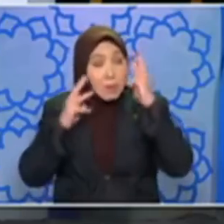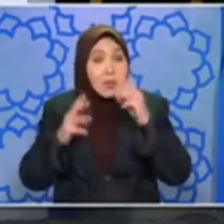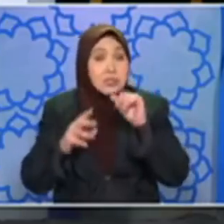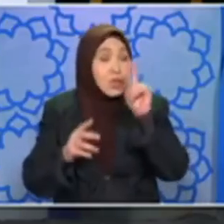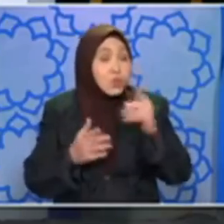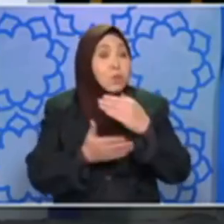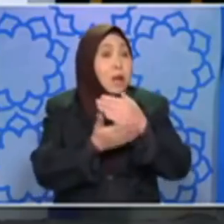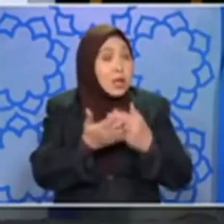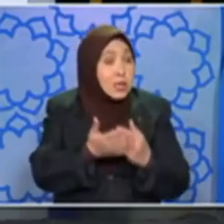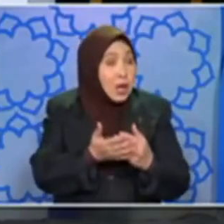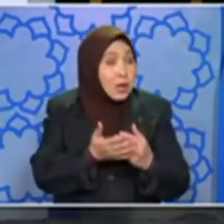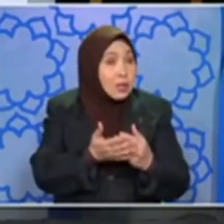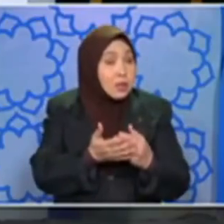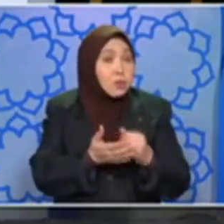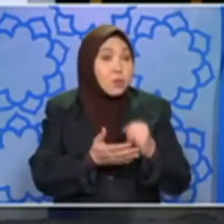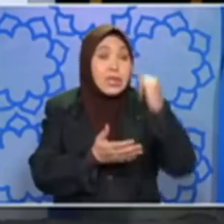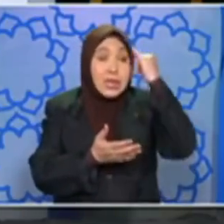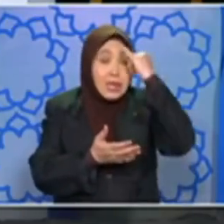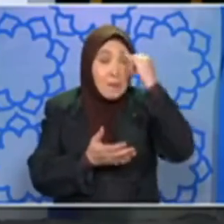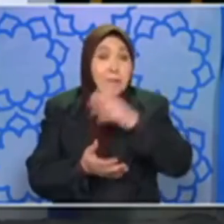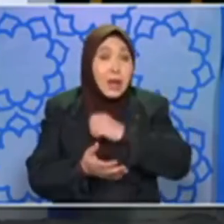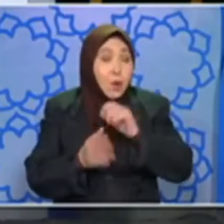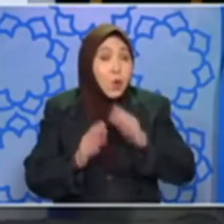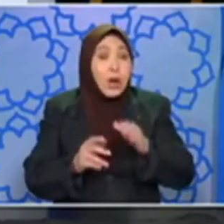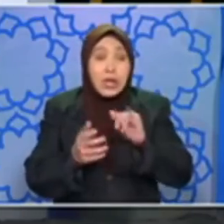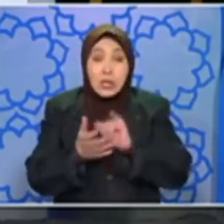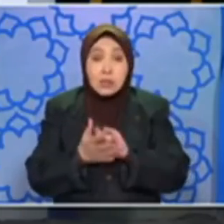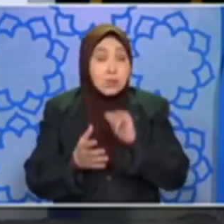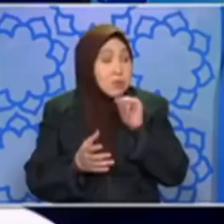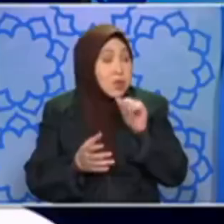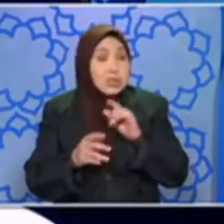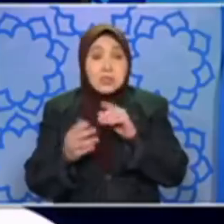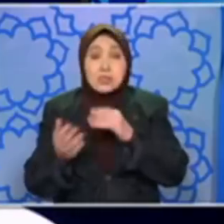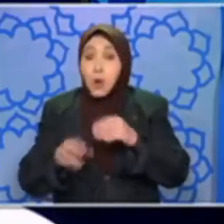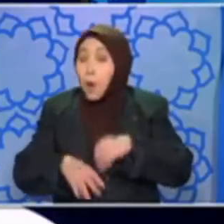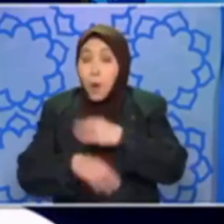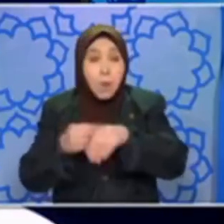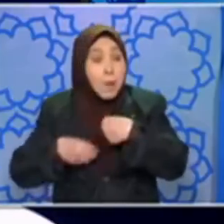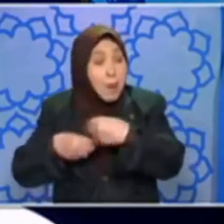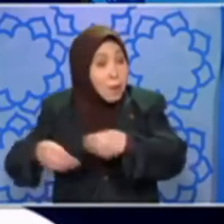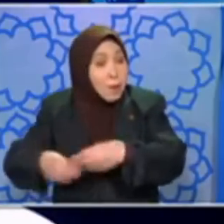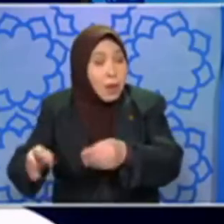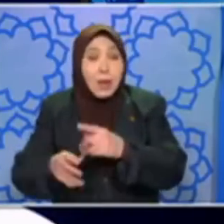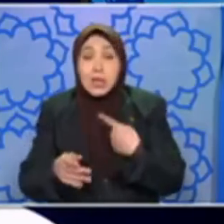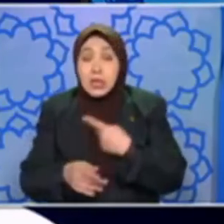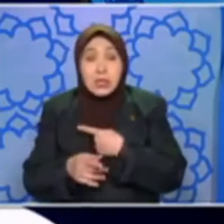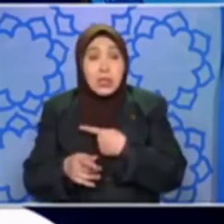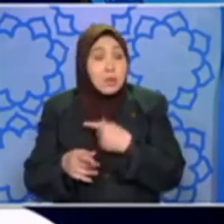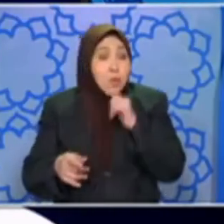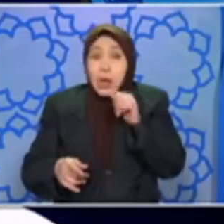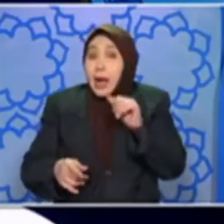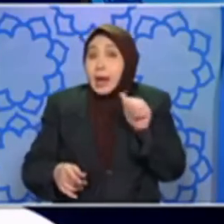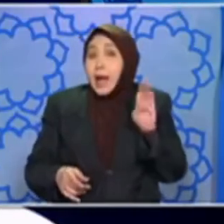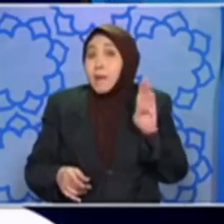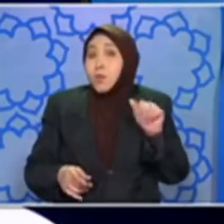bahagian, yang lain iman orang-orang beriman semua kat kawasan sini. Jadi pasal kita ini bukan Abu Bakar, jadi